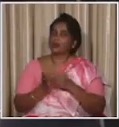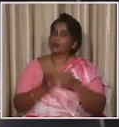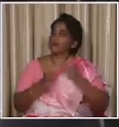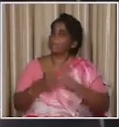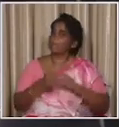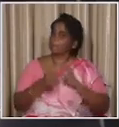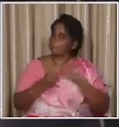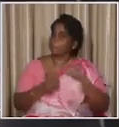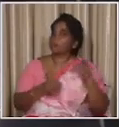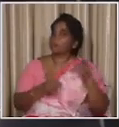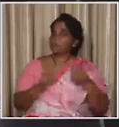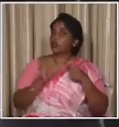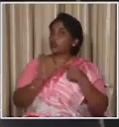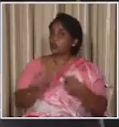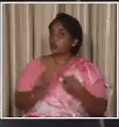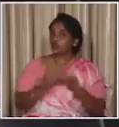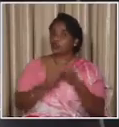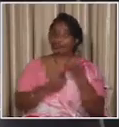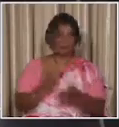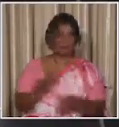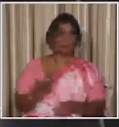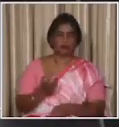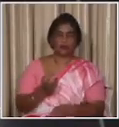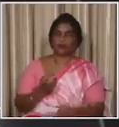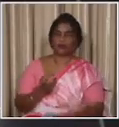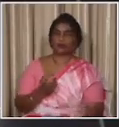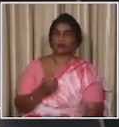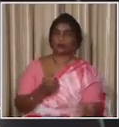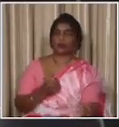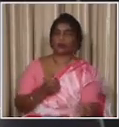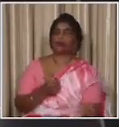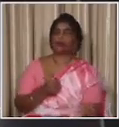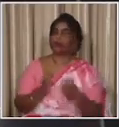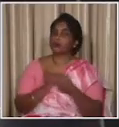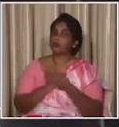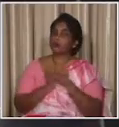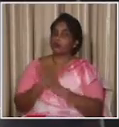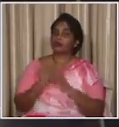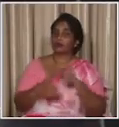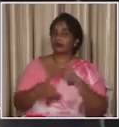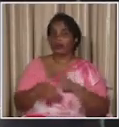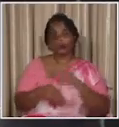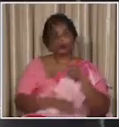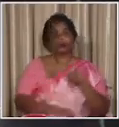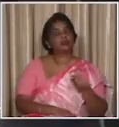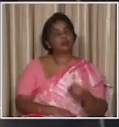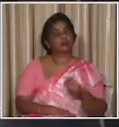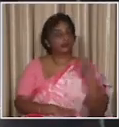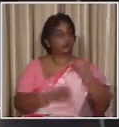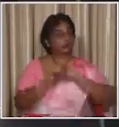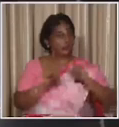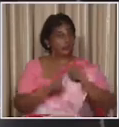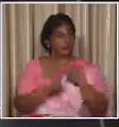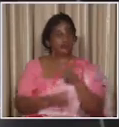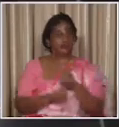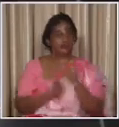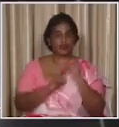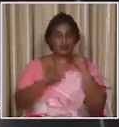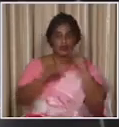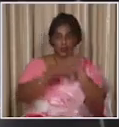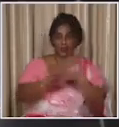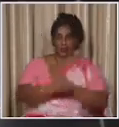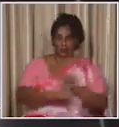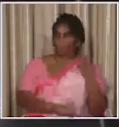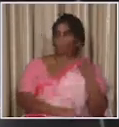දිගටම ප්‍රශ්න කරා. ඒකට උත්තර දෙන්න කවුරුවත් නැහැ. දැන් ගරු ඇමතුමා මේ වෙලාවේ මේ කතාව එතුමා සභා